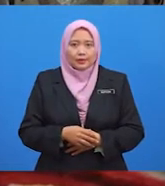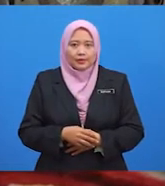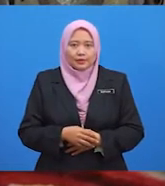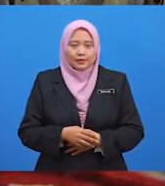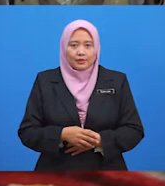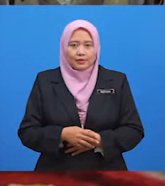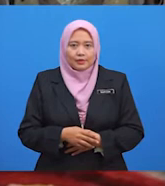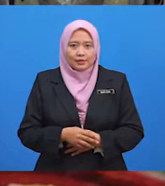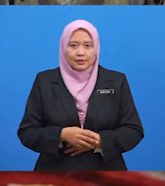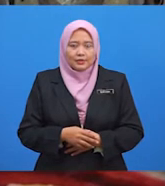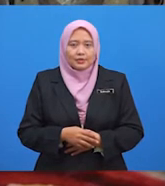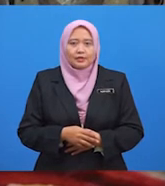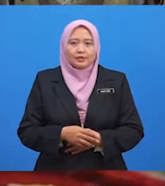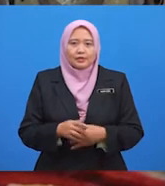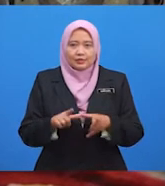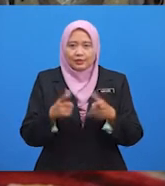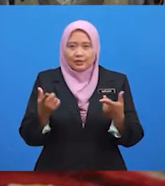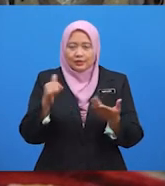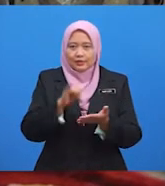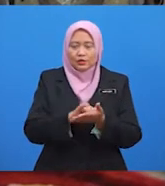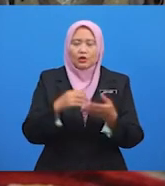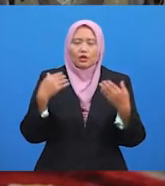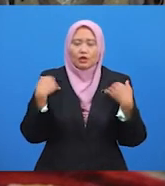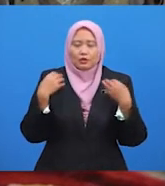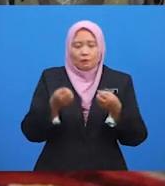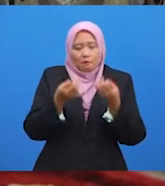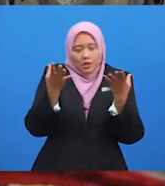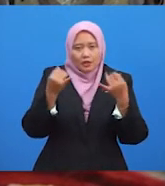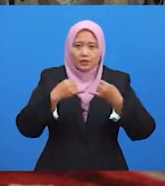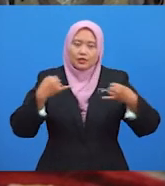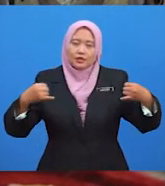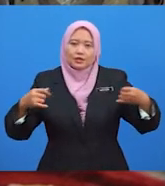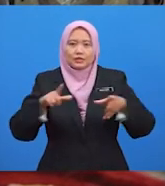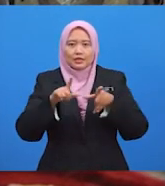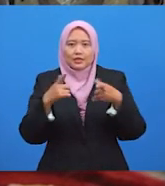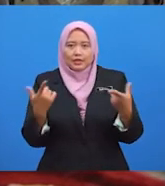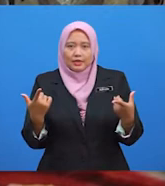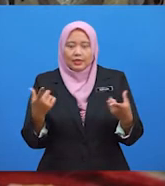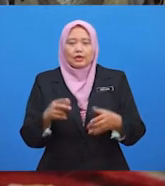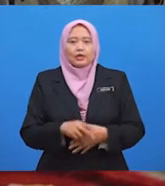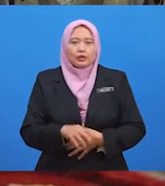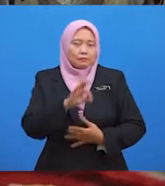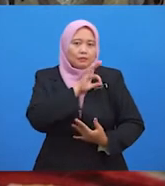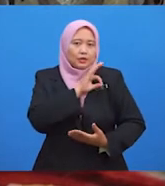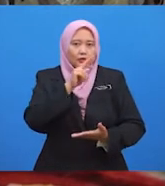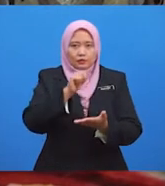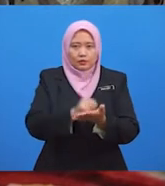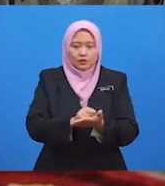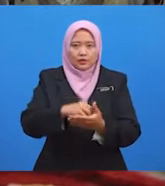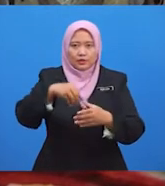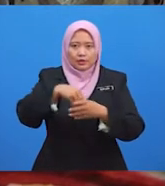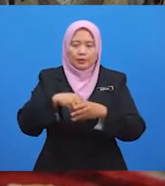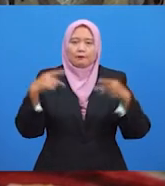Selain jenis ini, terdapat pelbagai jenis button badge yang boleh didapati di